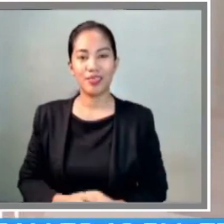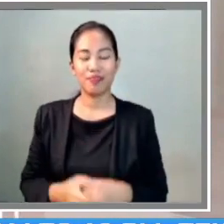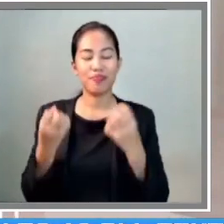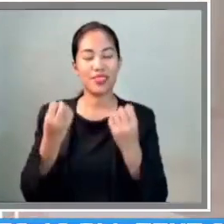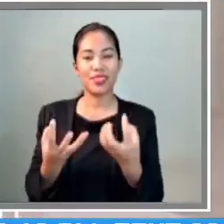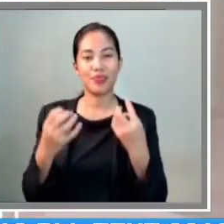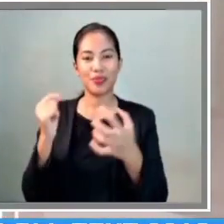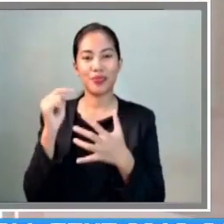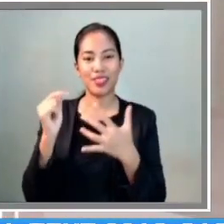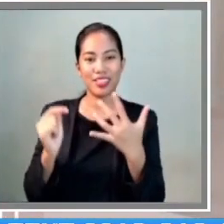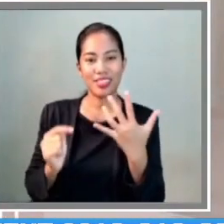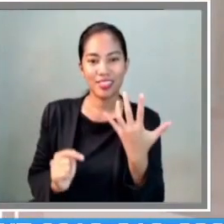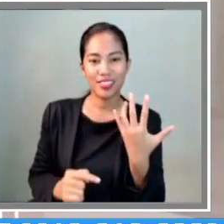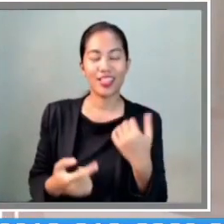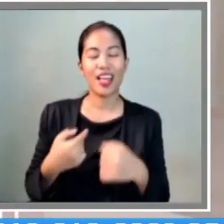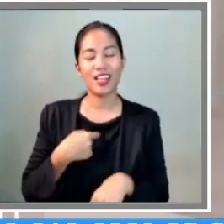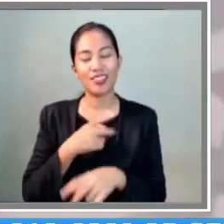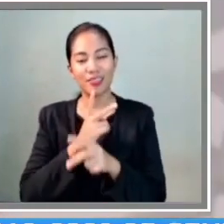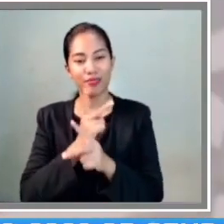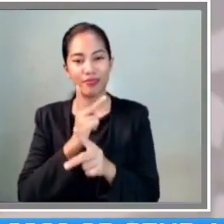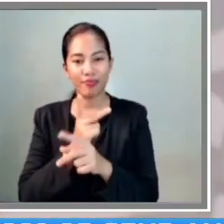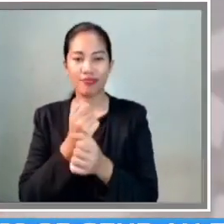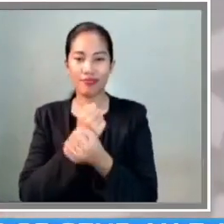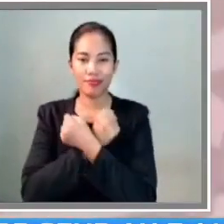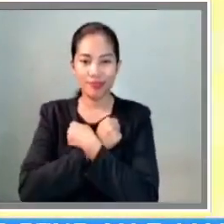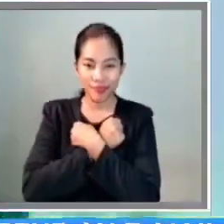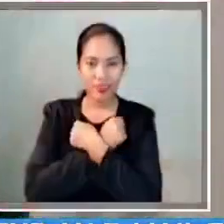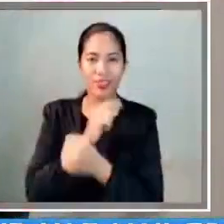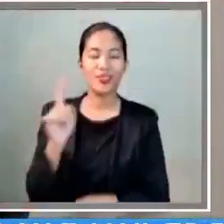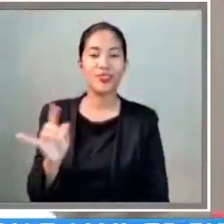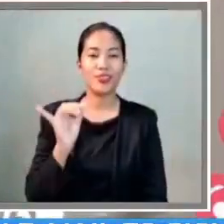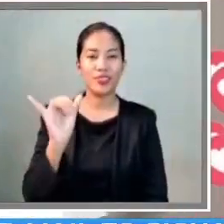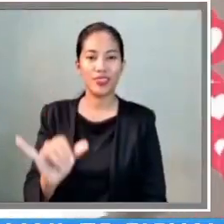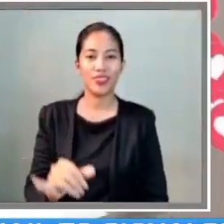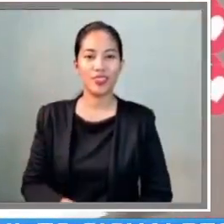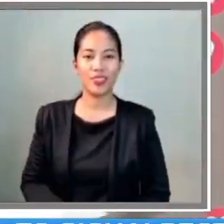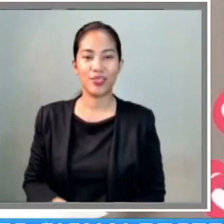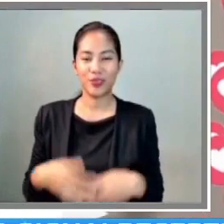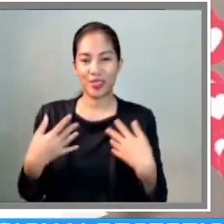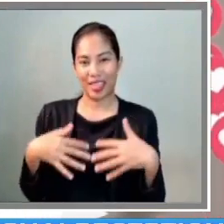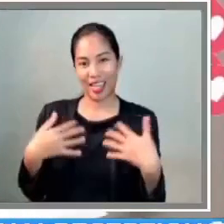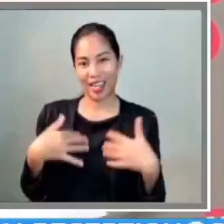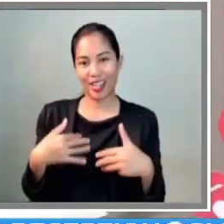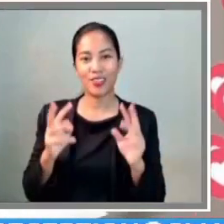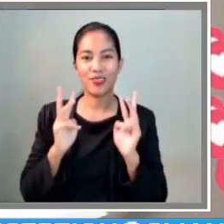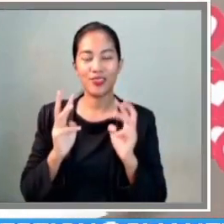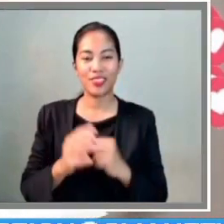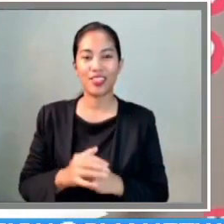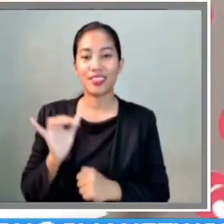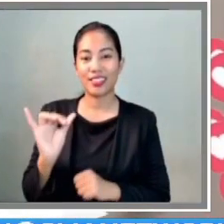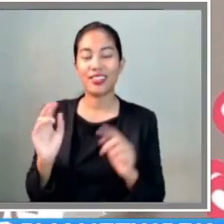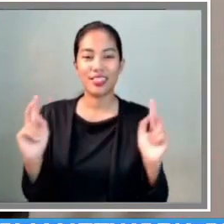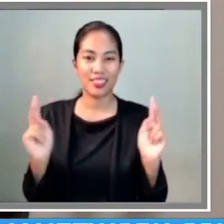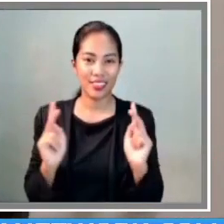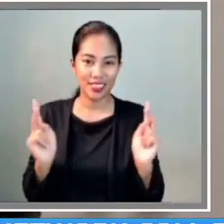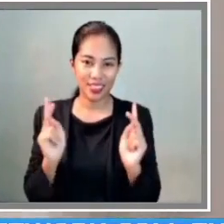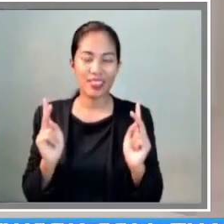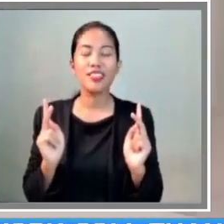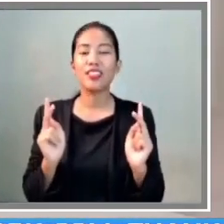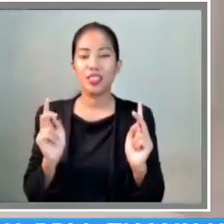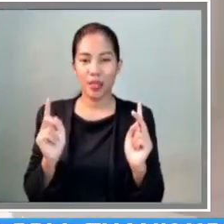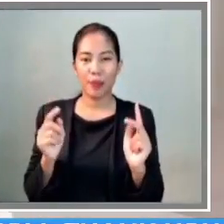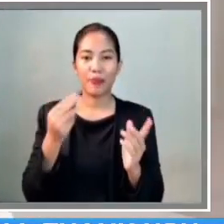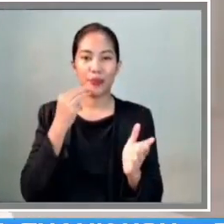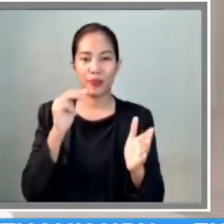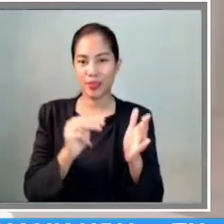alagaan, ingatan at mamahalin habang buhay. Deserve ko ba talaga yun? Yan ang pakilig ng fans kay pambansang Ginoo and